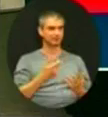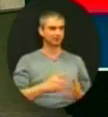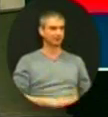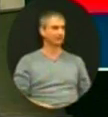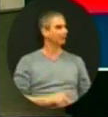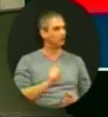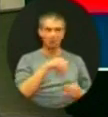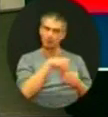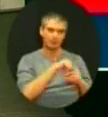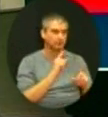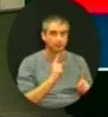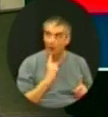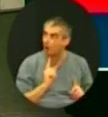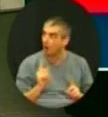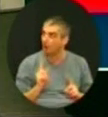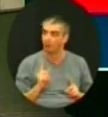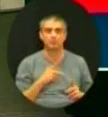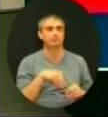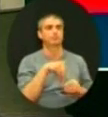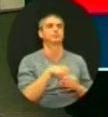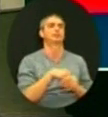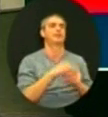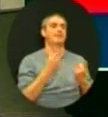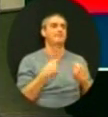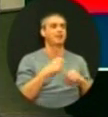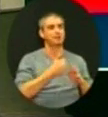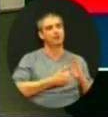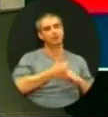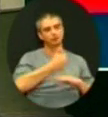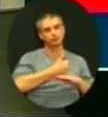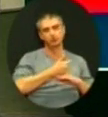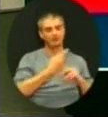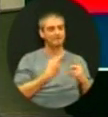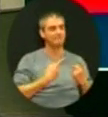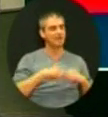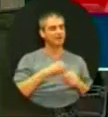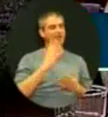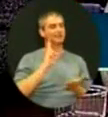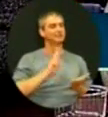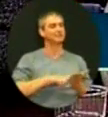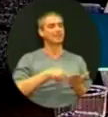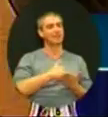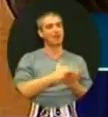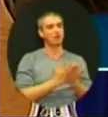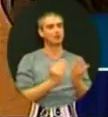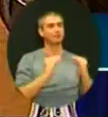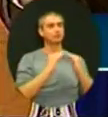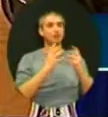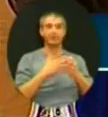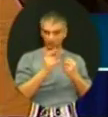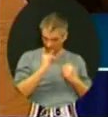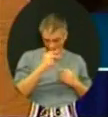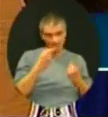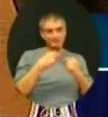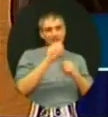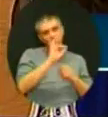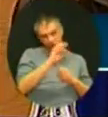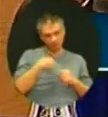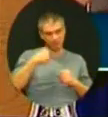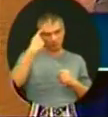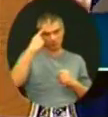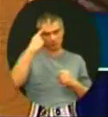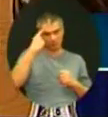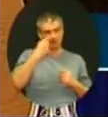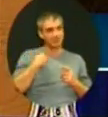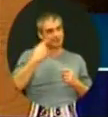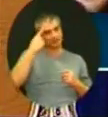לא במסגרת הזו? לא במסגרת הזאת? זו במסגרת הוועדה בראשותי, הוועדה לצדק חלוקתי ושוויון חברתי. לא, זה שהיה דיון בוועדה שלך, זה אני יודעת. שיזמה